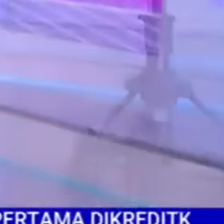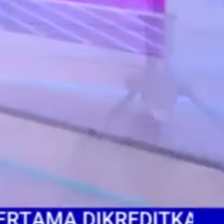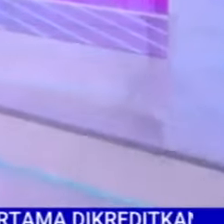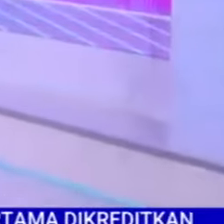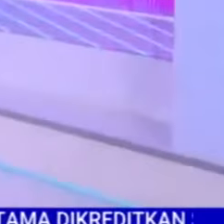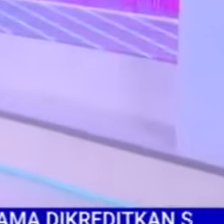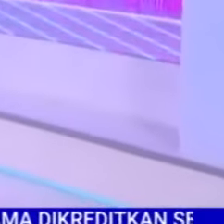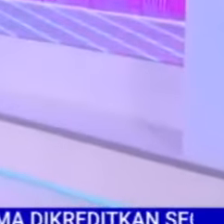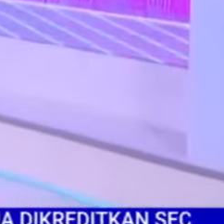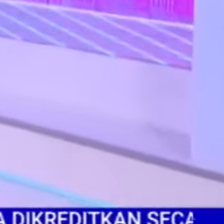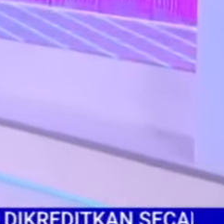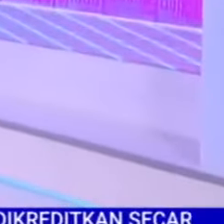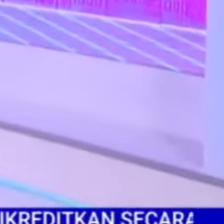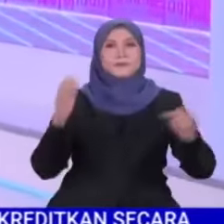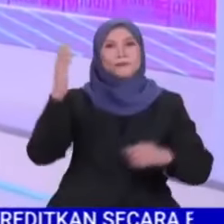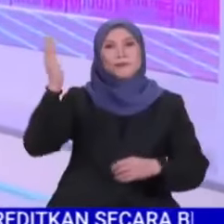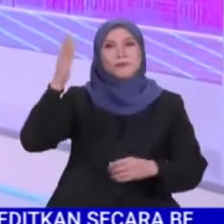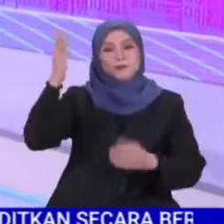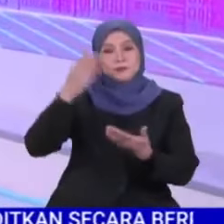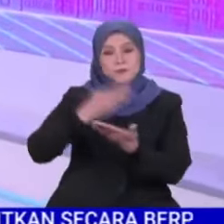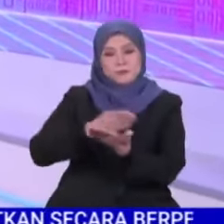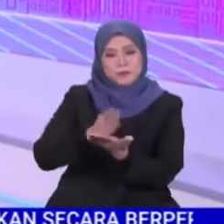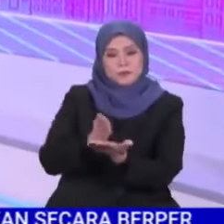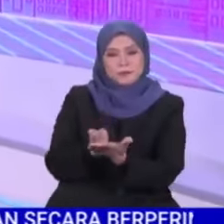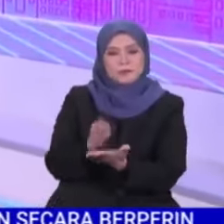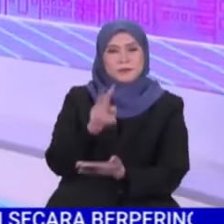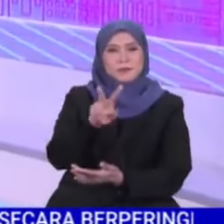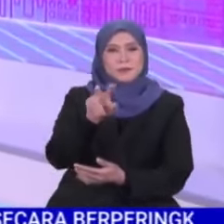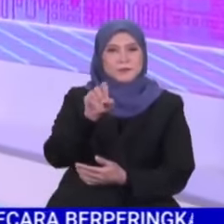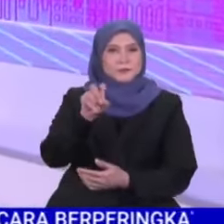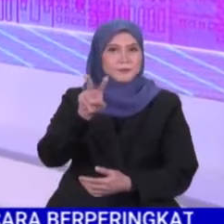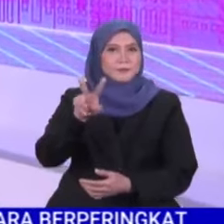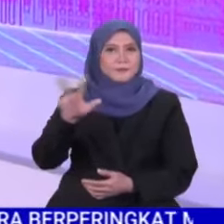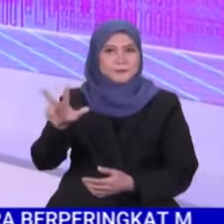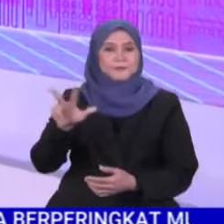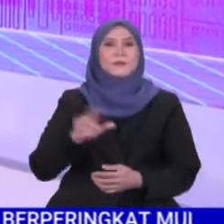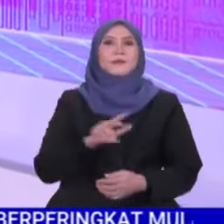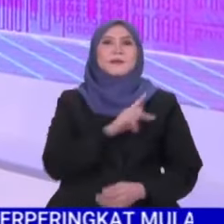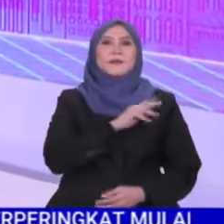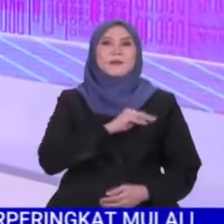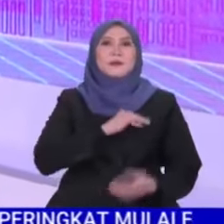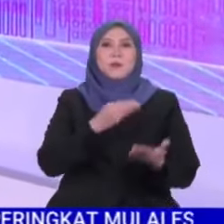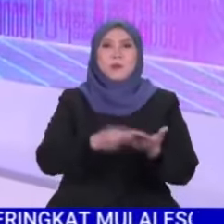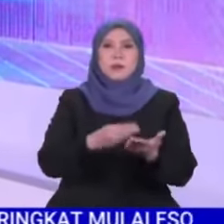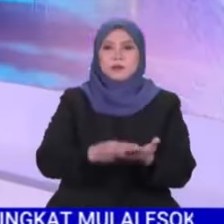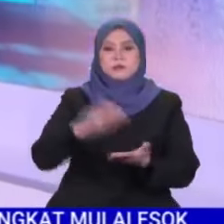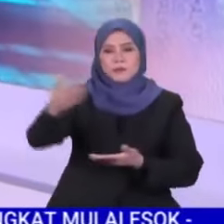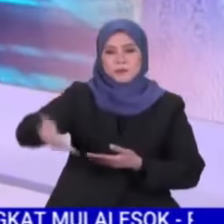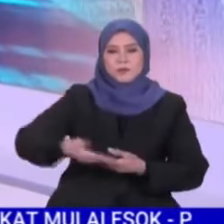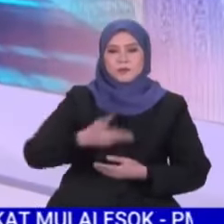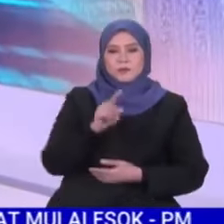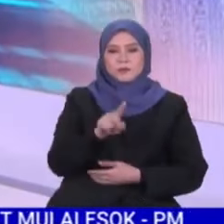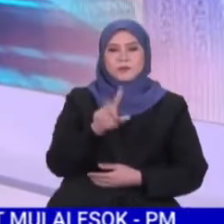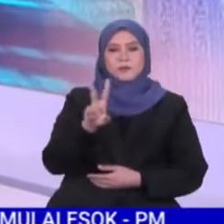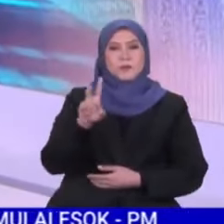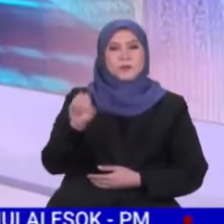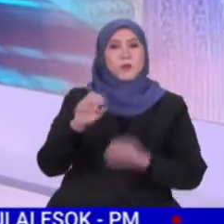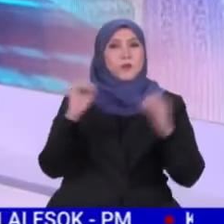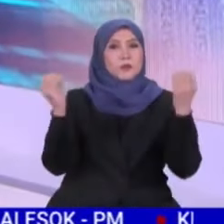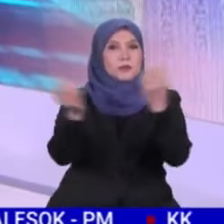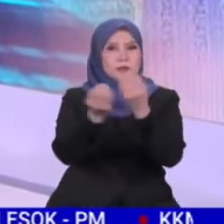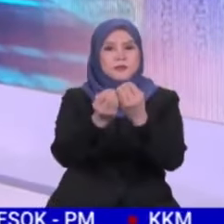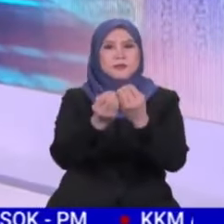baik sebagai persediaan pembentangan belanjaan 2023 kementerian keuangan menjemput 170 organisasi